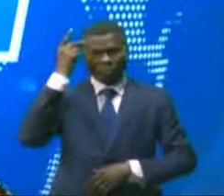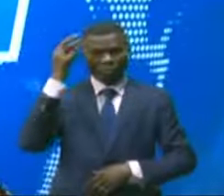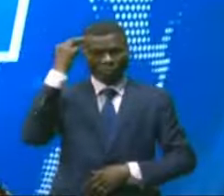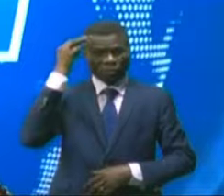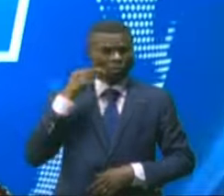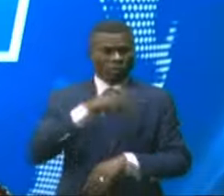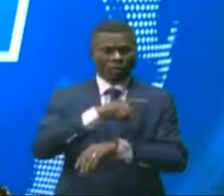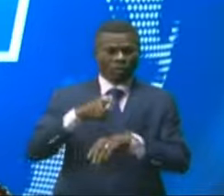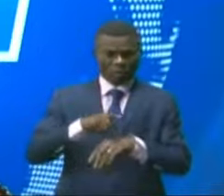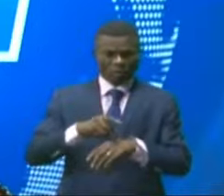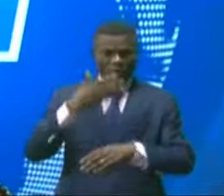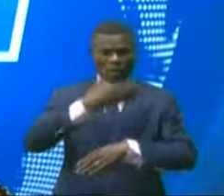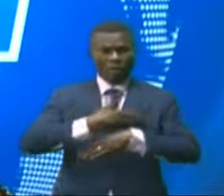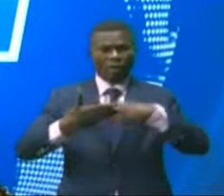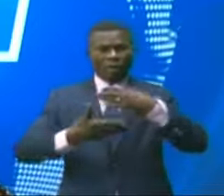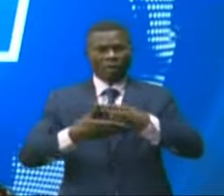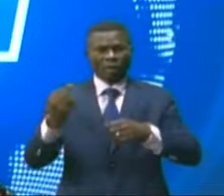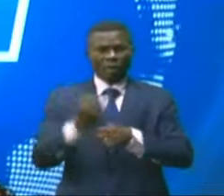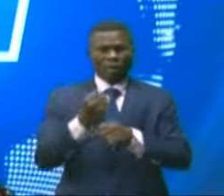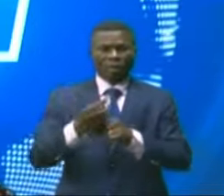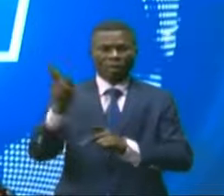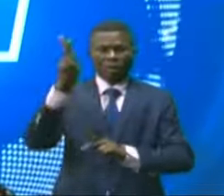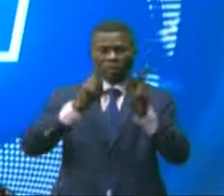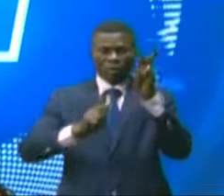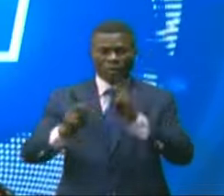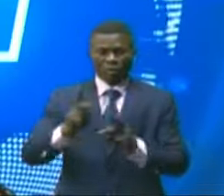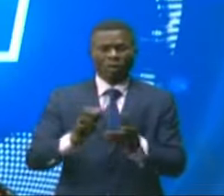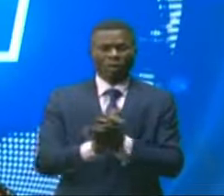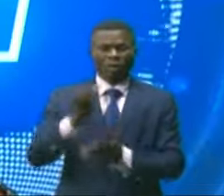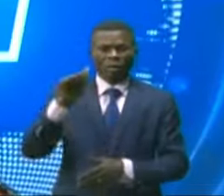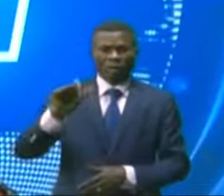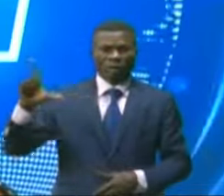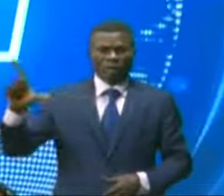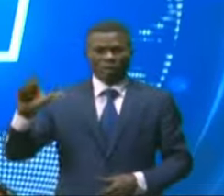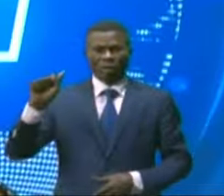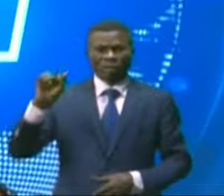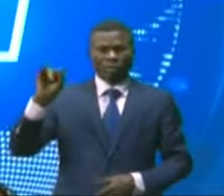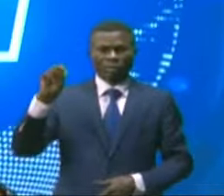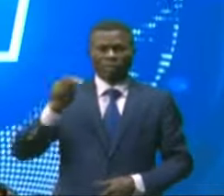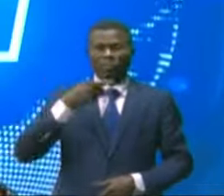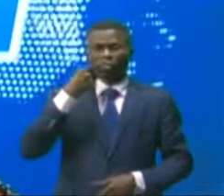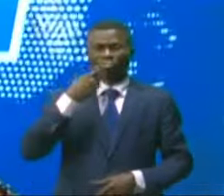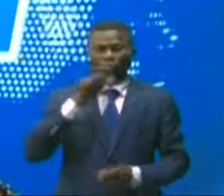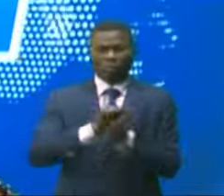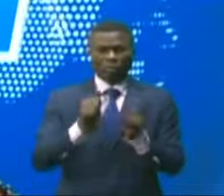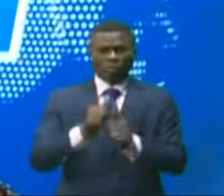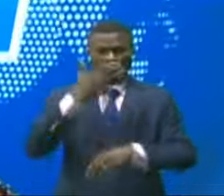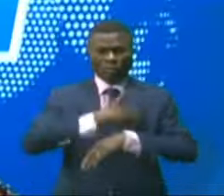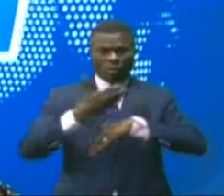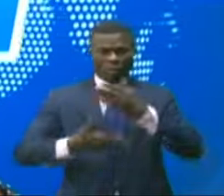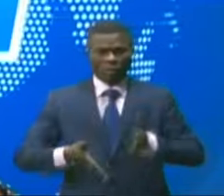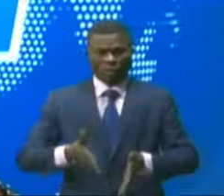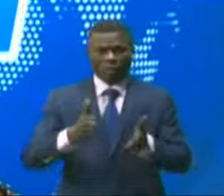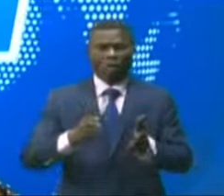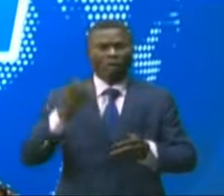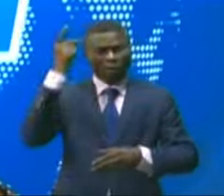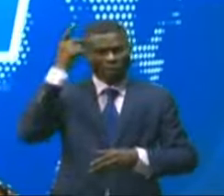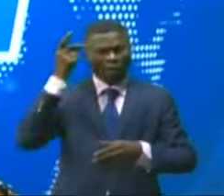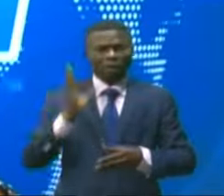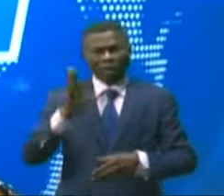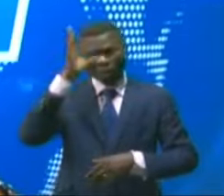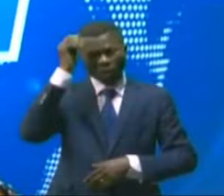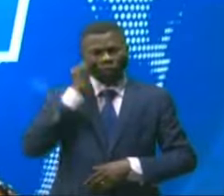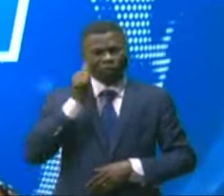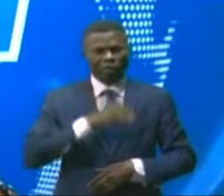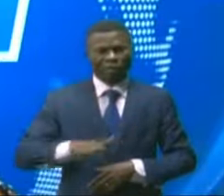ministre provincial des infrastructures et travaux publics Alain Tshilungu s'y attelle pour la construction de routes pour faciliter la mobilité des